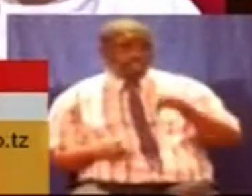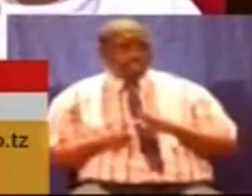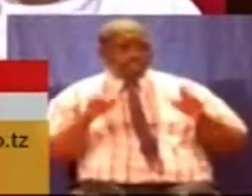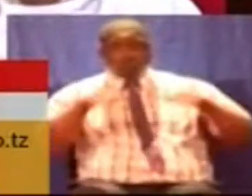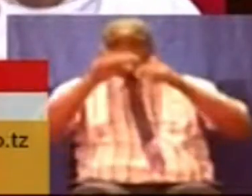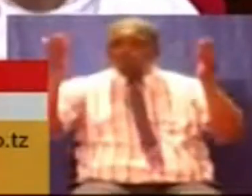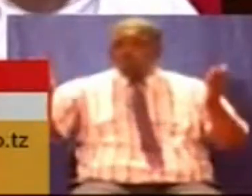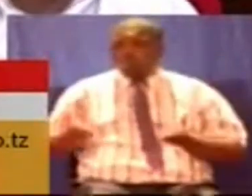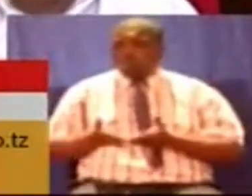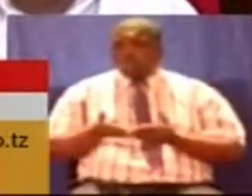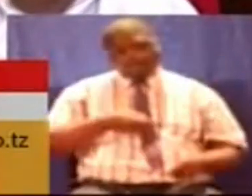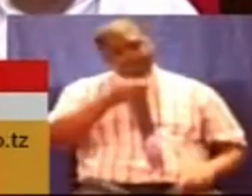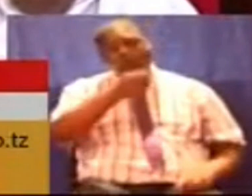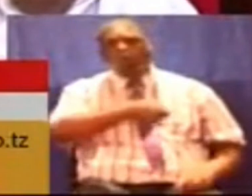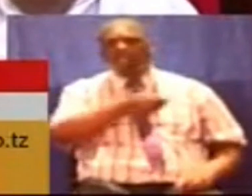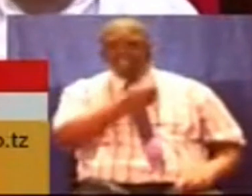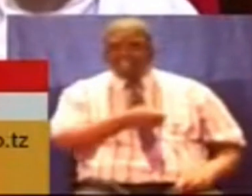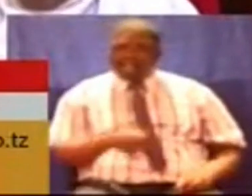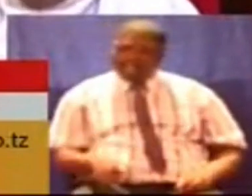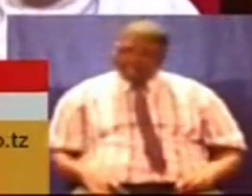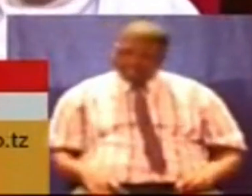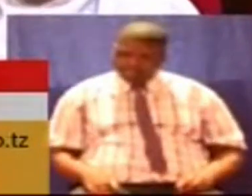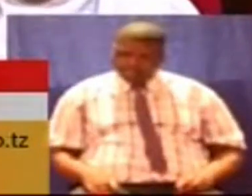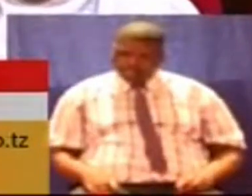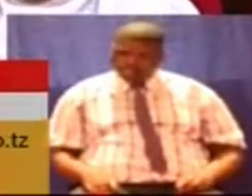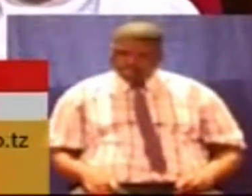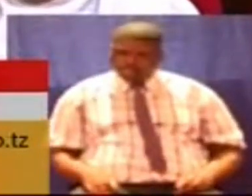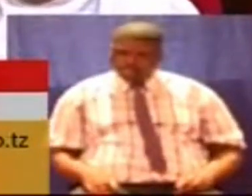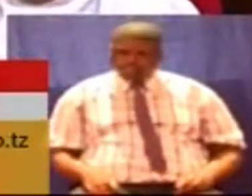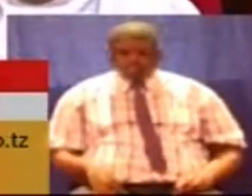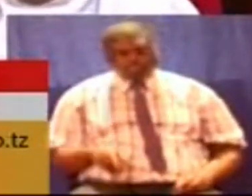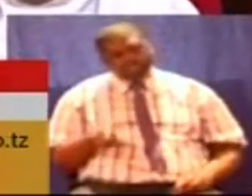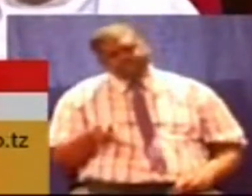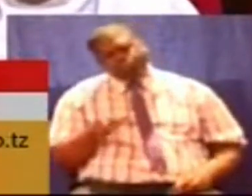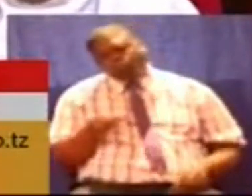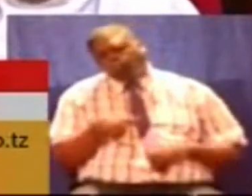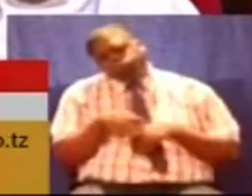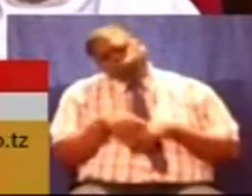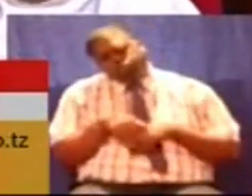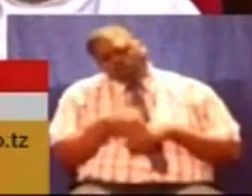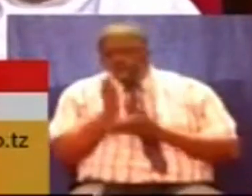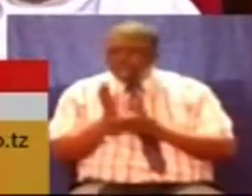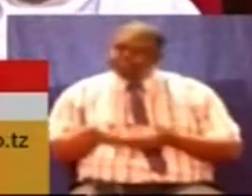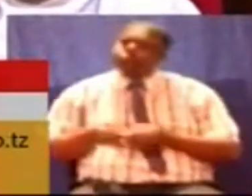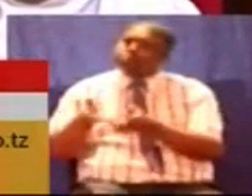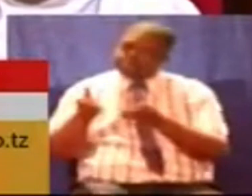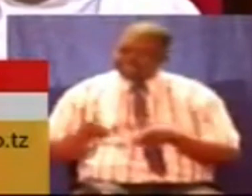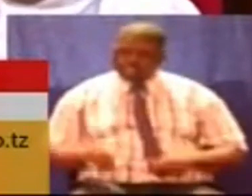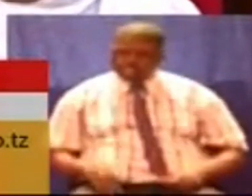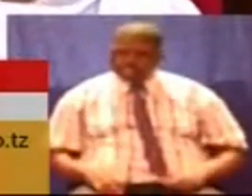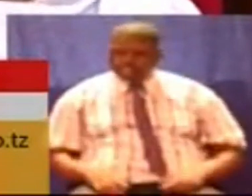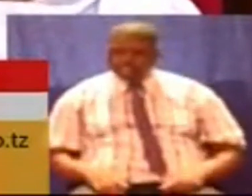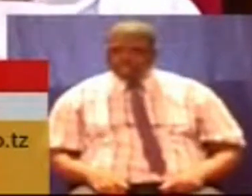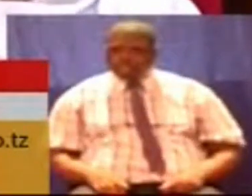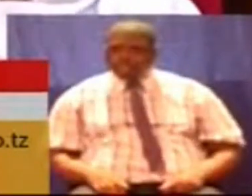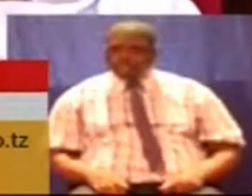yote inampongeza. Mnyonge mnyongeni, haki yake mpeni. Mnataka nini? Hata mtu anaweza kuzaa watoto